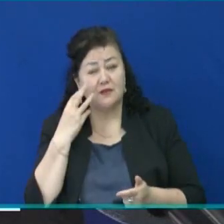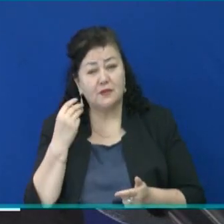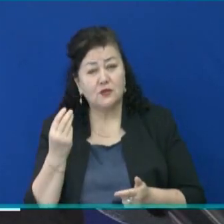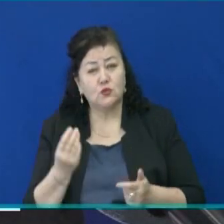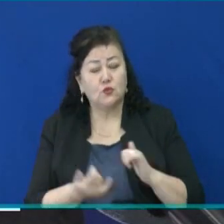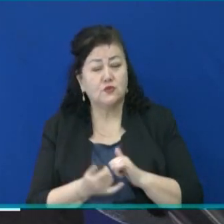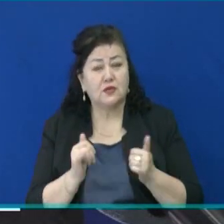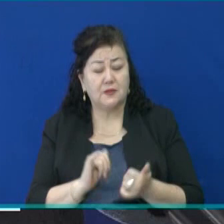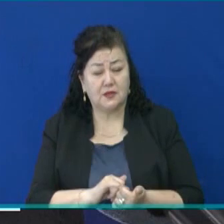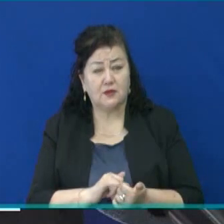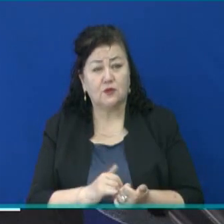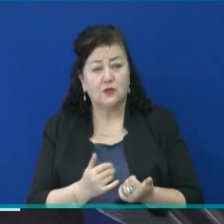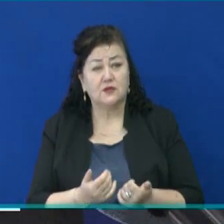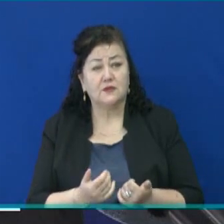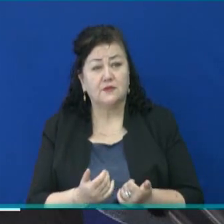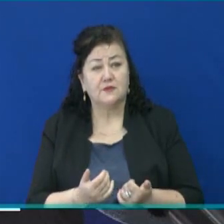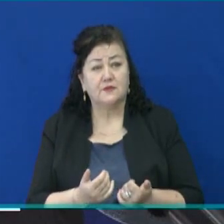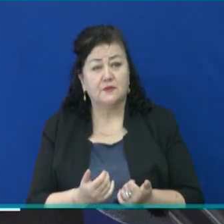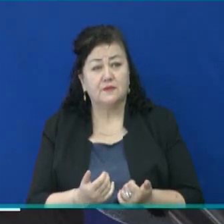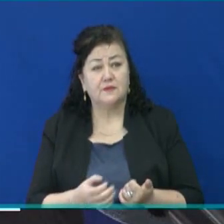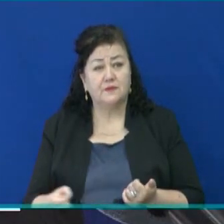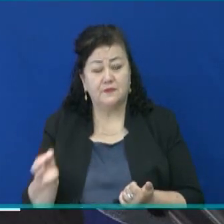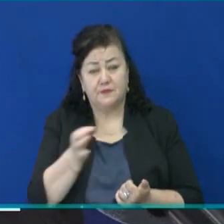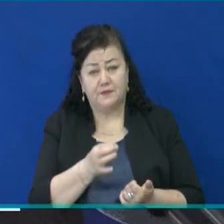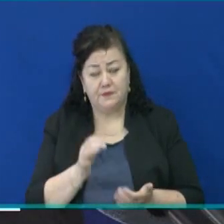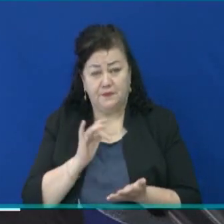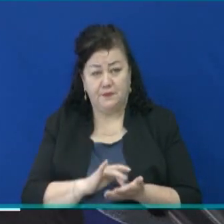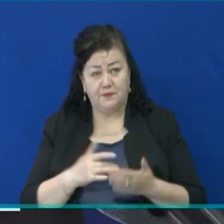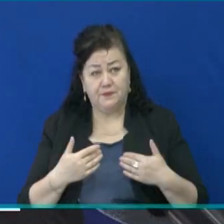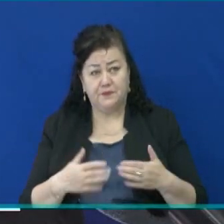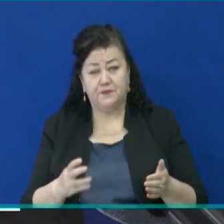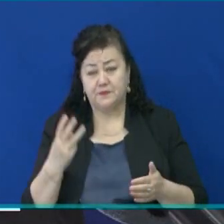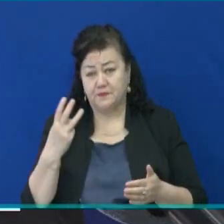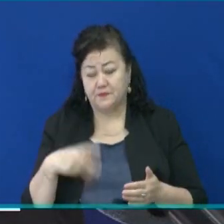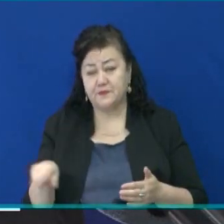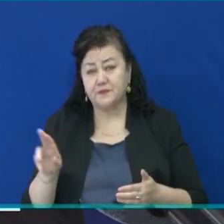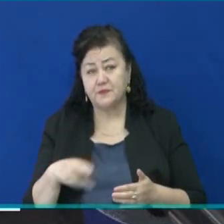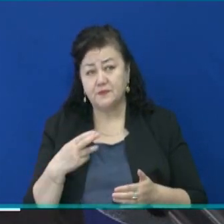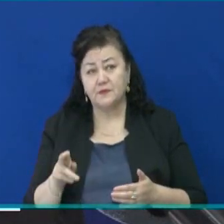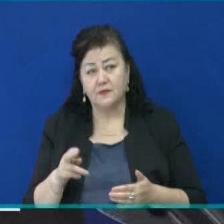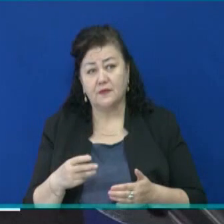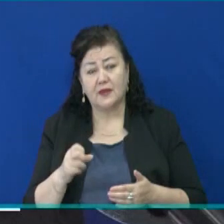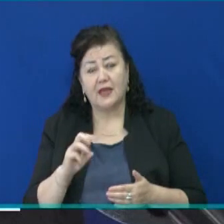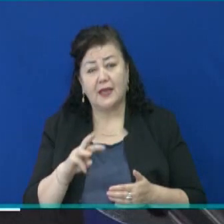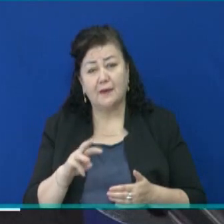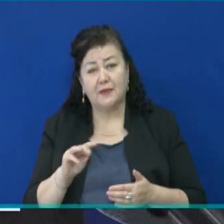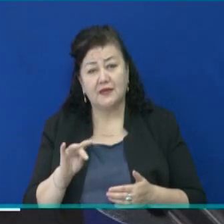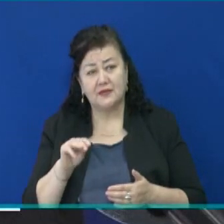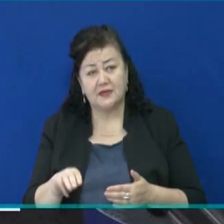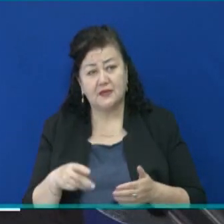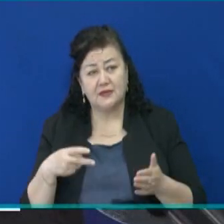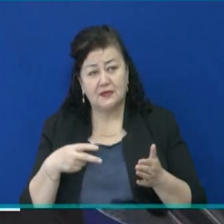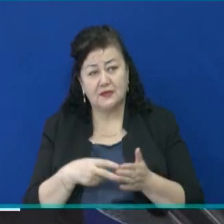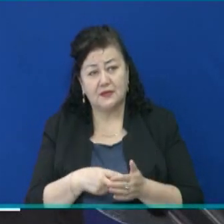Соны біз енді осы облыс орталығы ашылғаннан бері 30 декабр МРТ аппаратын бірінші іске қосып,